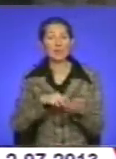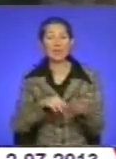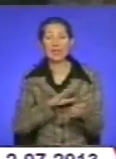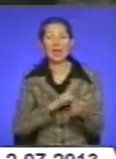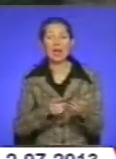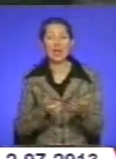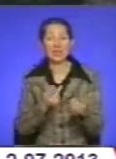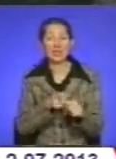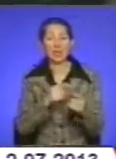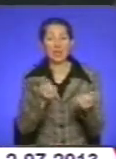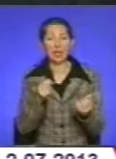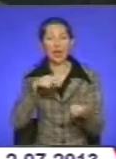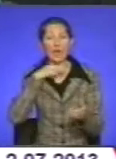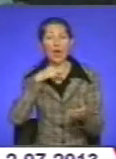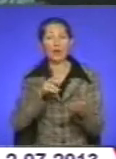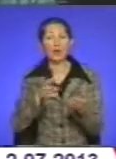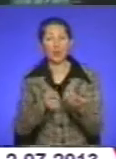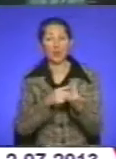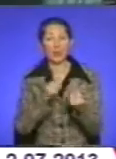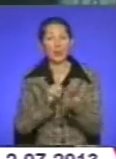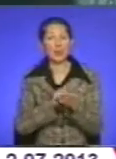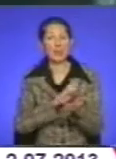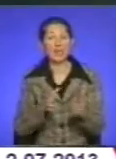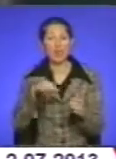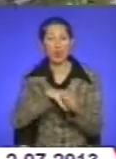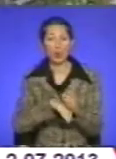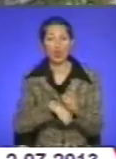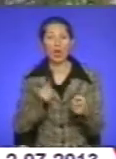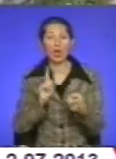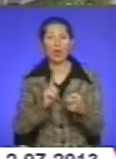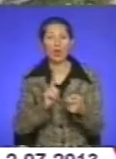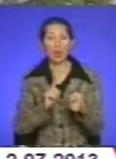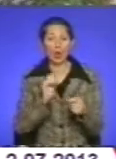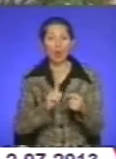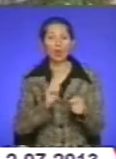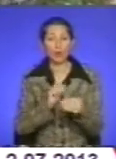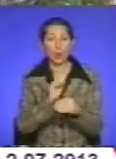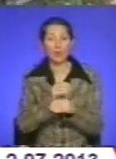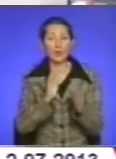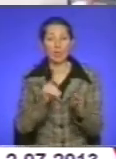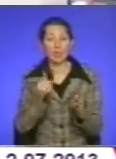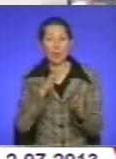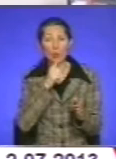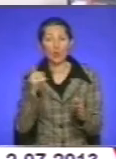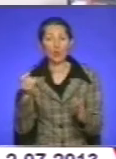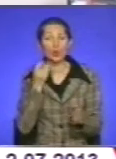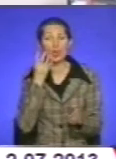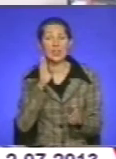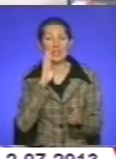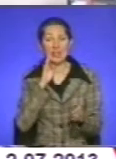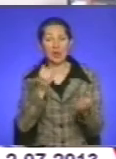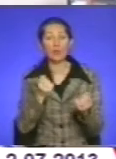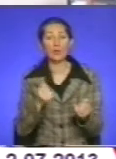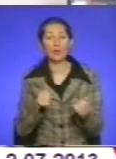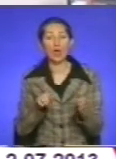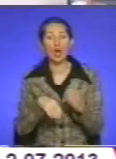входила. Прилучили лише той період, коли жінка починала отримувати допомогу у догляді за дитиною. Відповідно, якщо ж